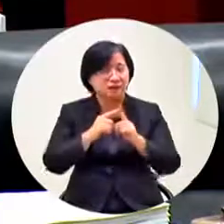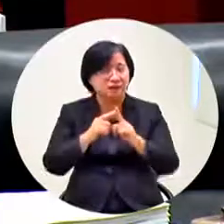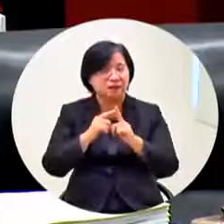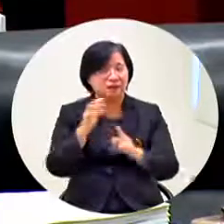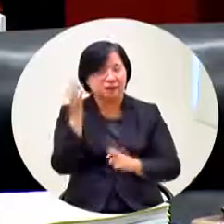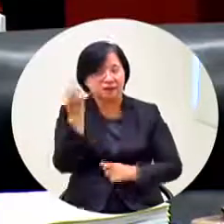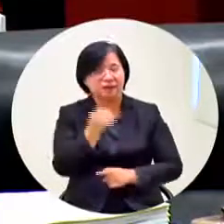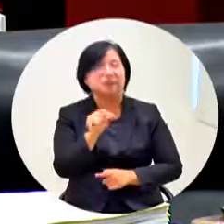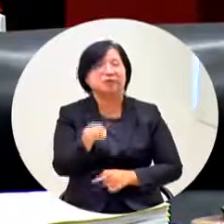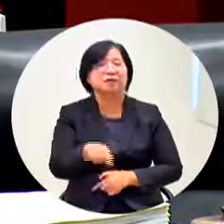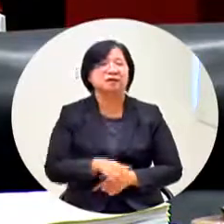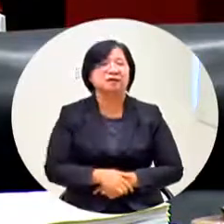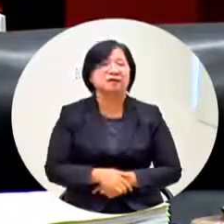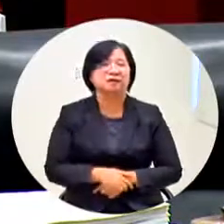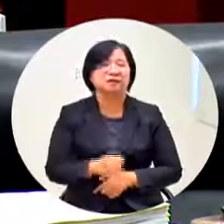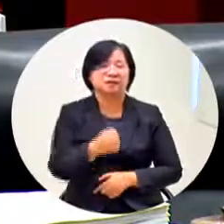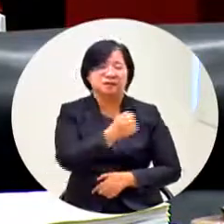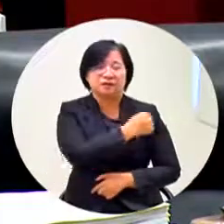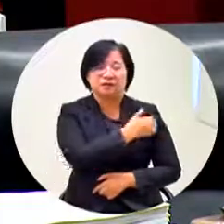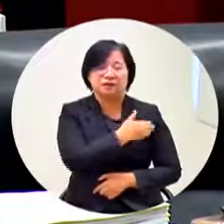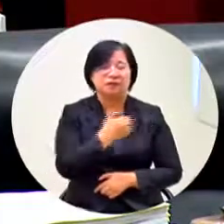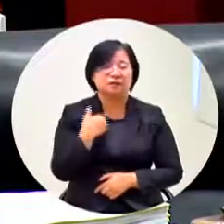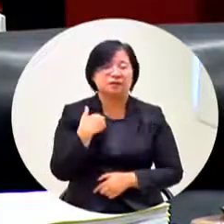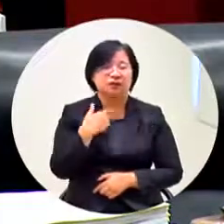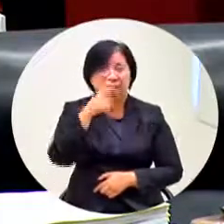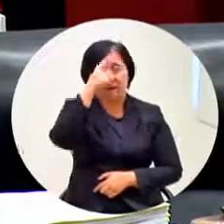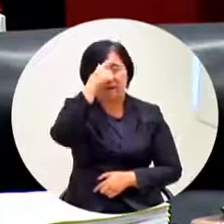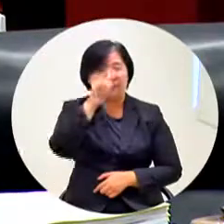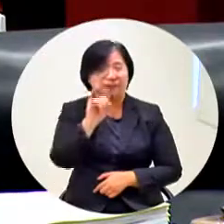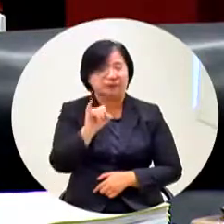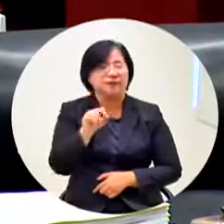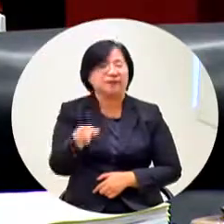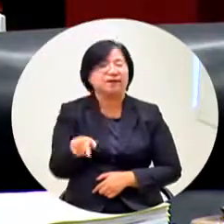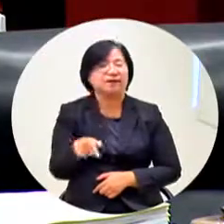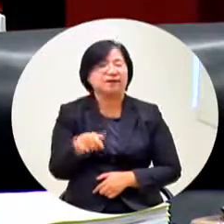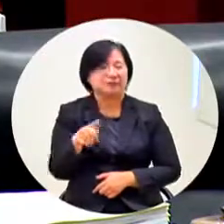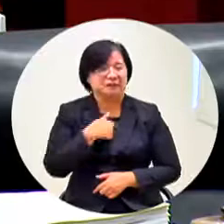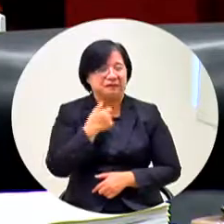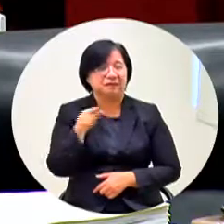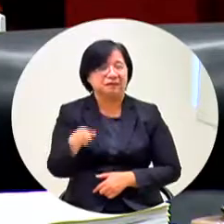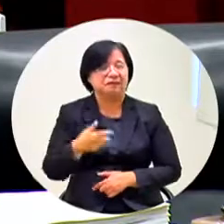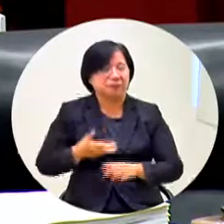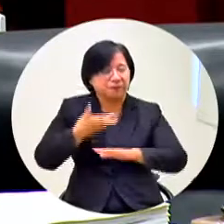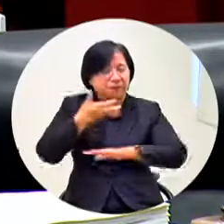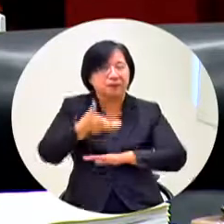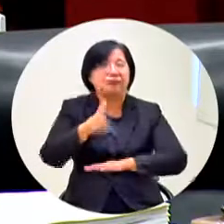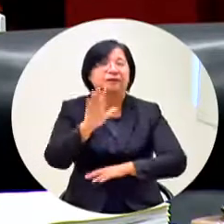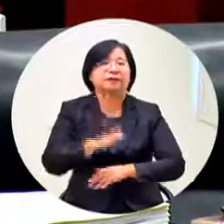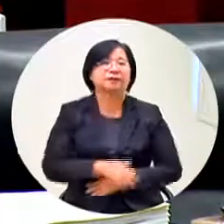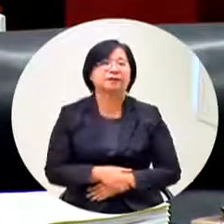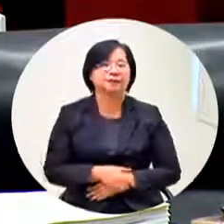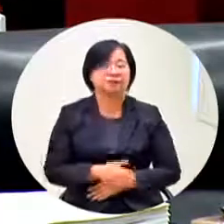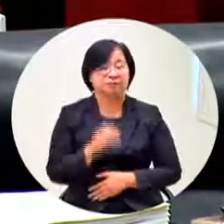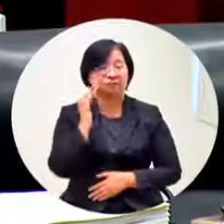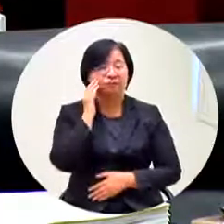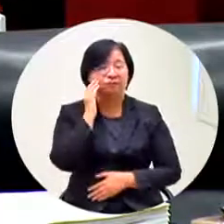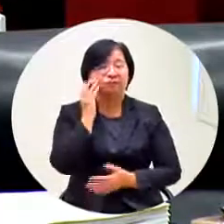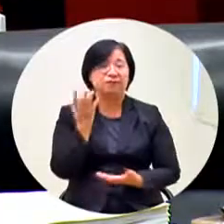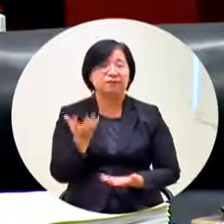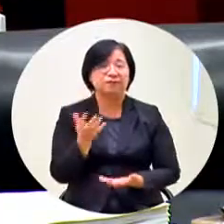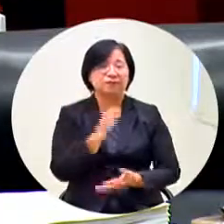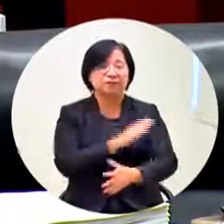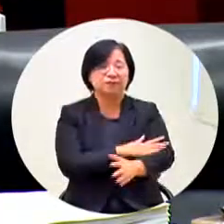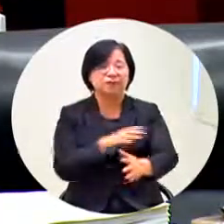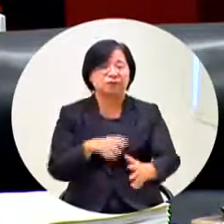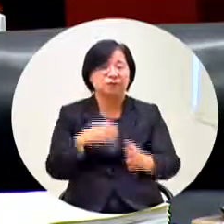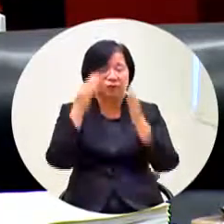其位，但是他的功劳还是要特别给他记上一笔啦，真的他相当用心啊，很可惜，我觉得是左蓝人的损